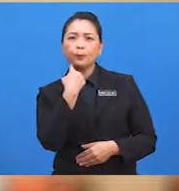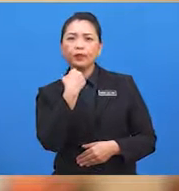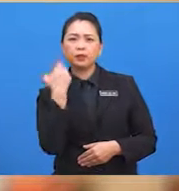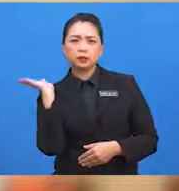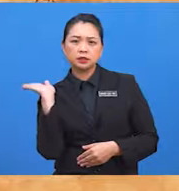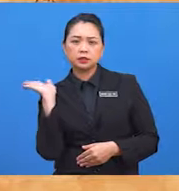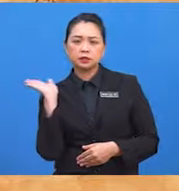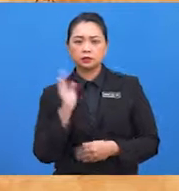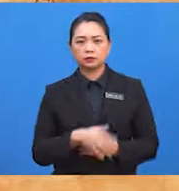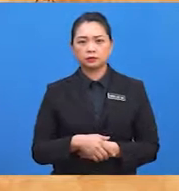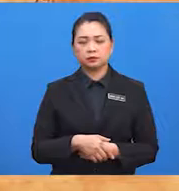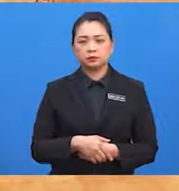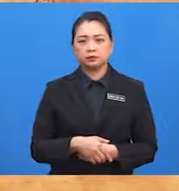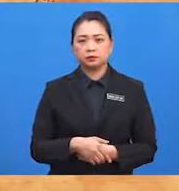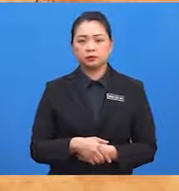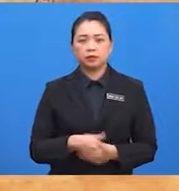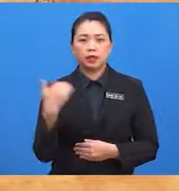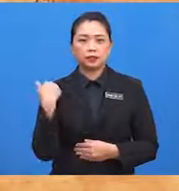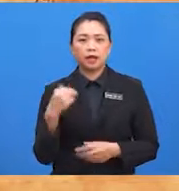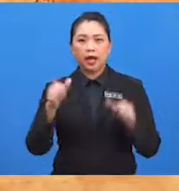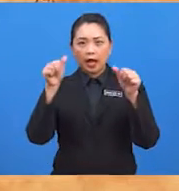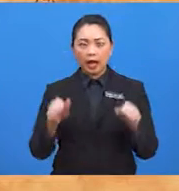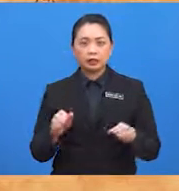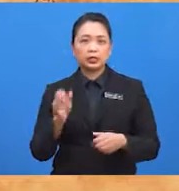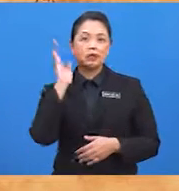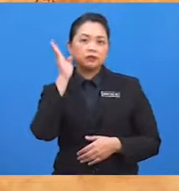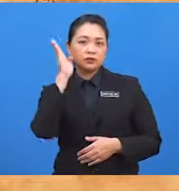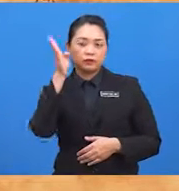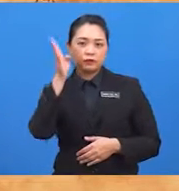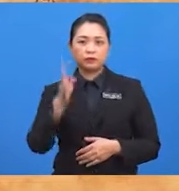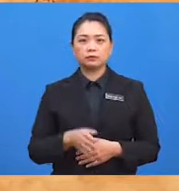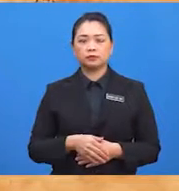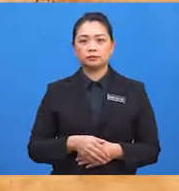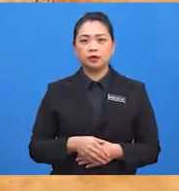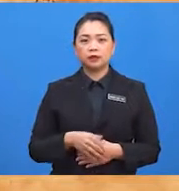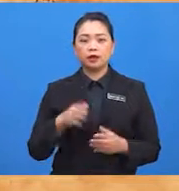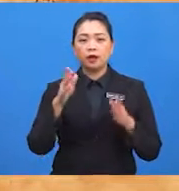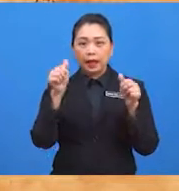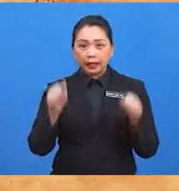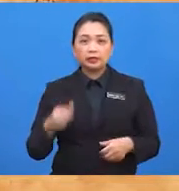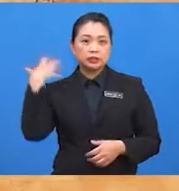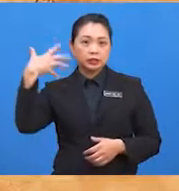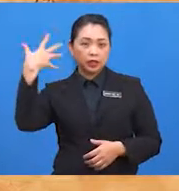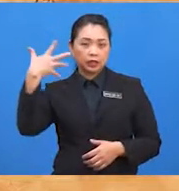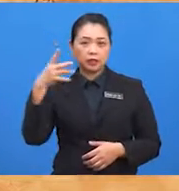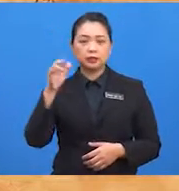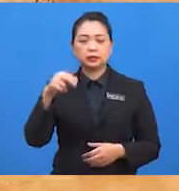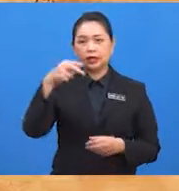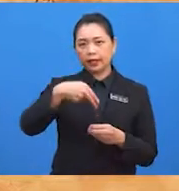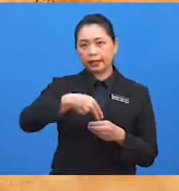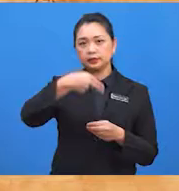murid-murid? Herodotus merupakan ahli falsafah dan ahli terulung sejarah yang menghasilkan